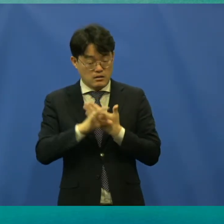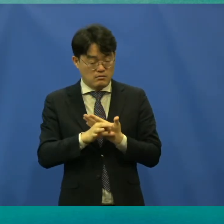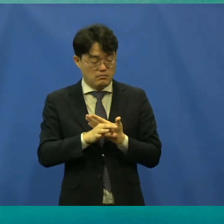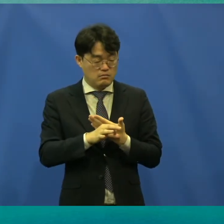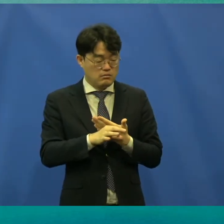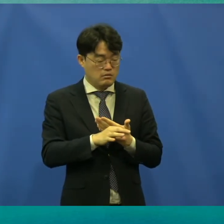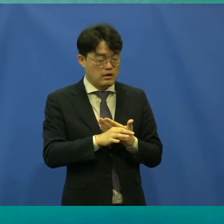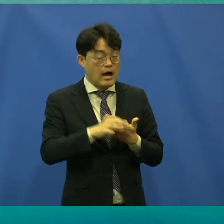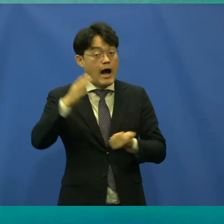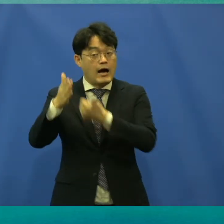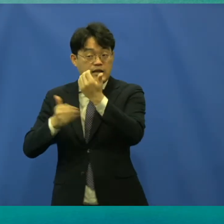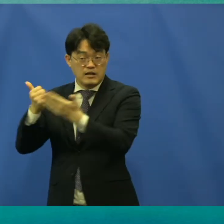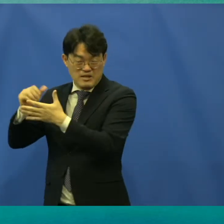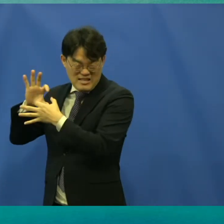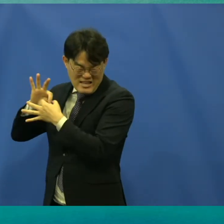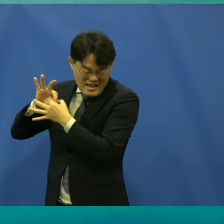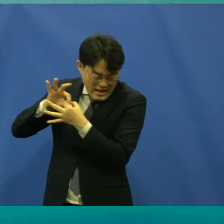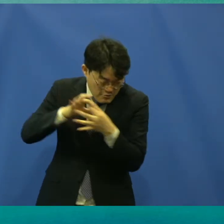끝났습니다.